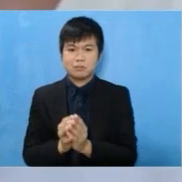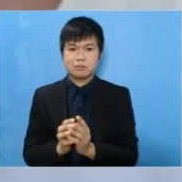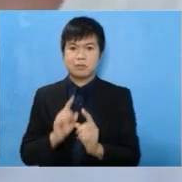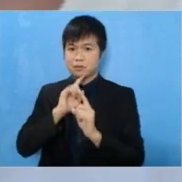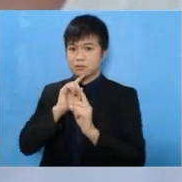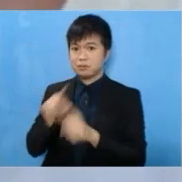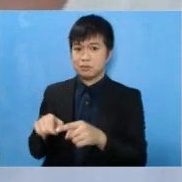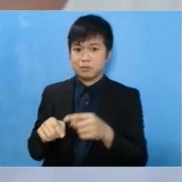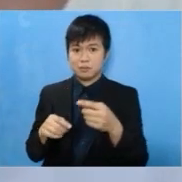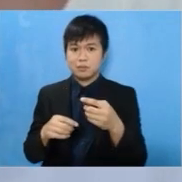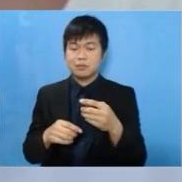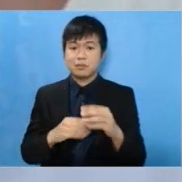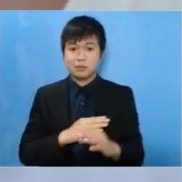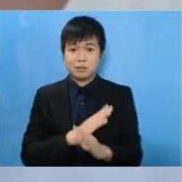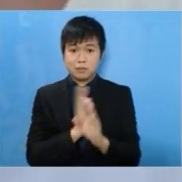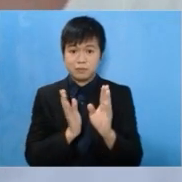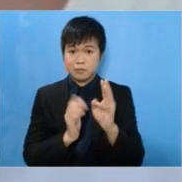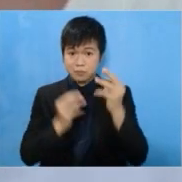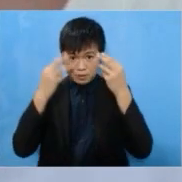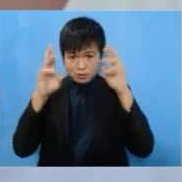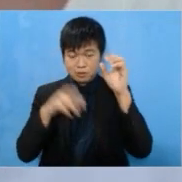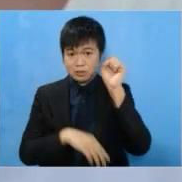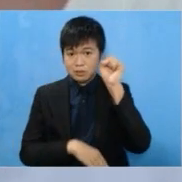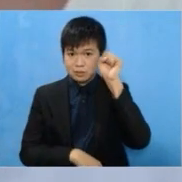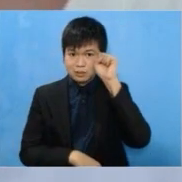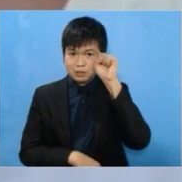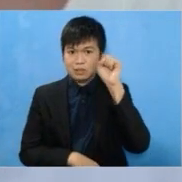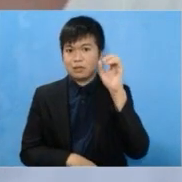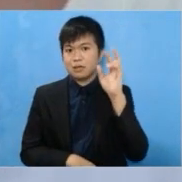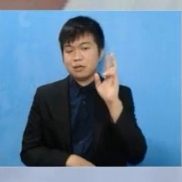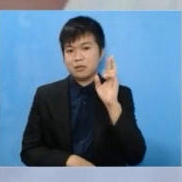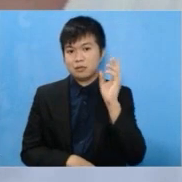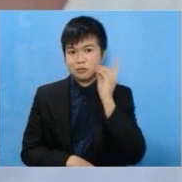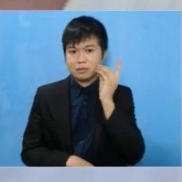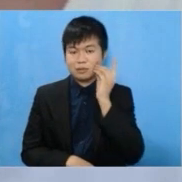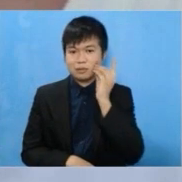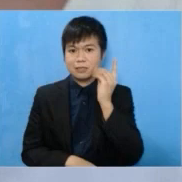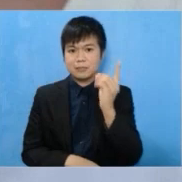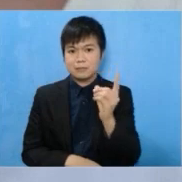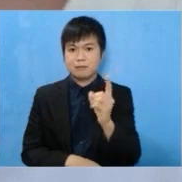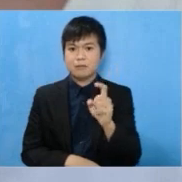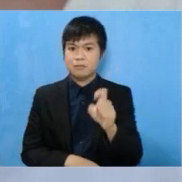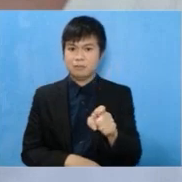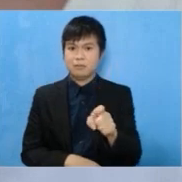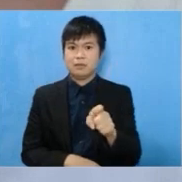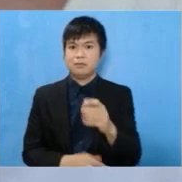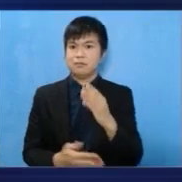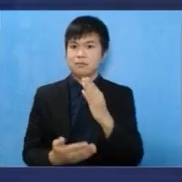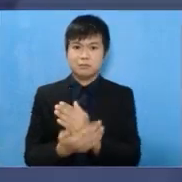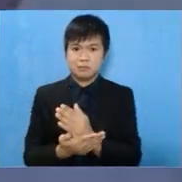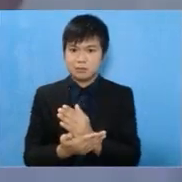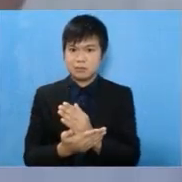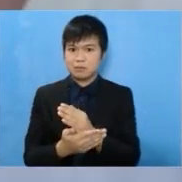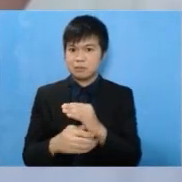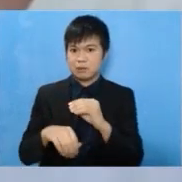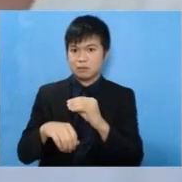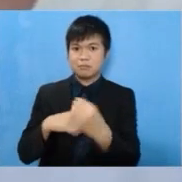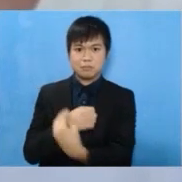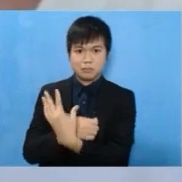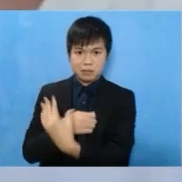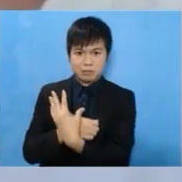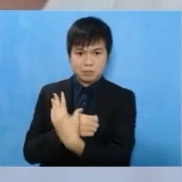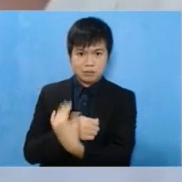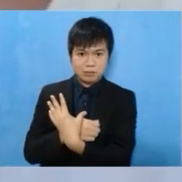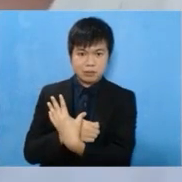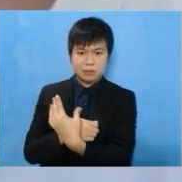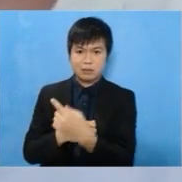Duterte, dapat iwasan ang pangalawang pangulo ang pagbibigay ng payo kung hindi naman niya alam kung ano ang nangyayari sa ground. Mukhang ito raw ang naging